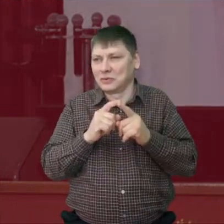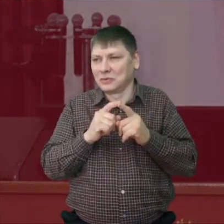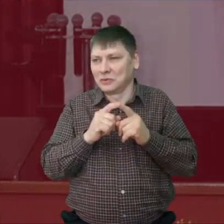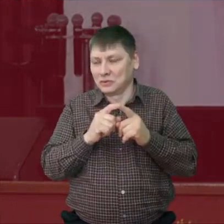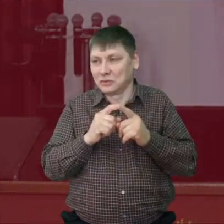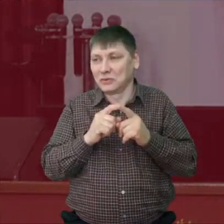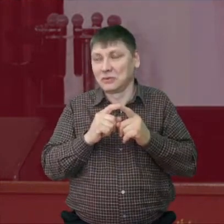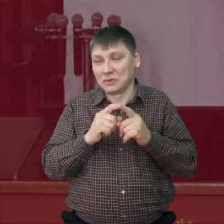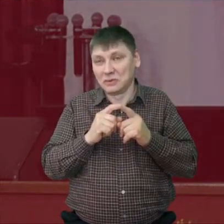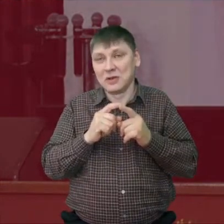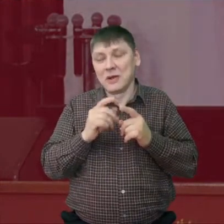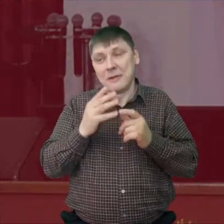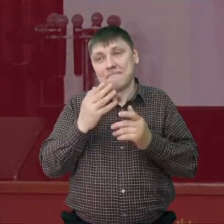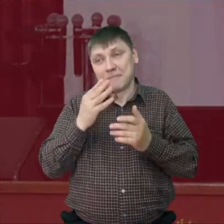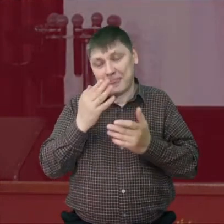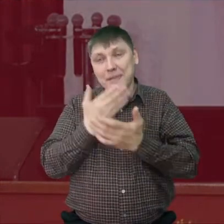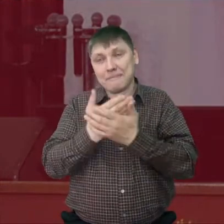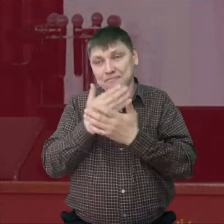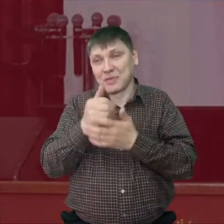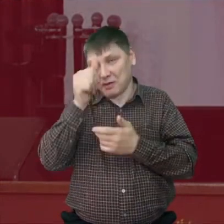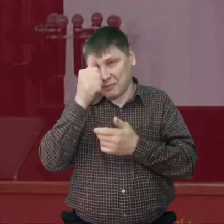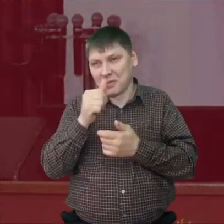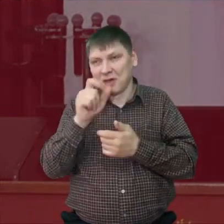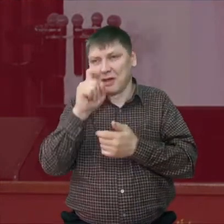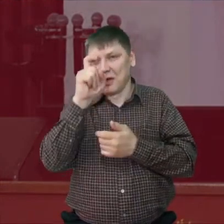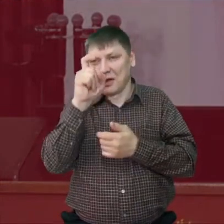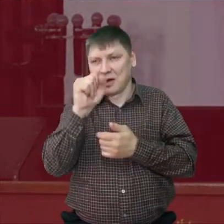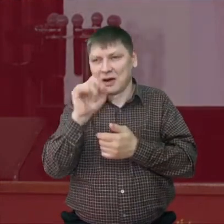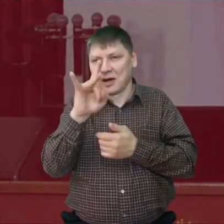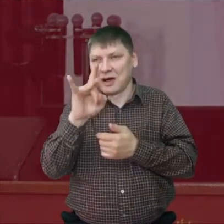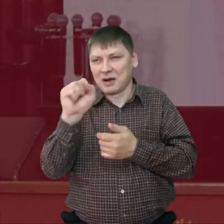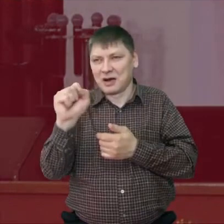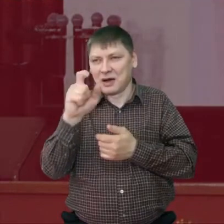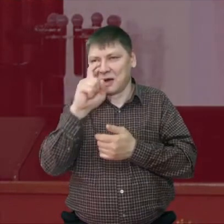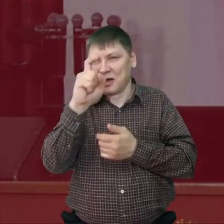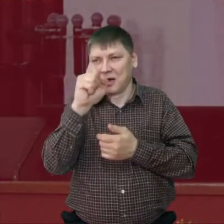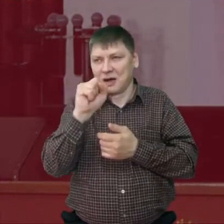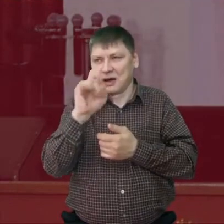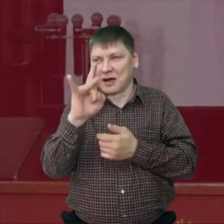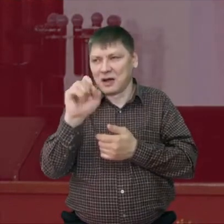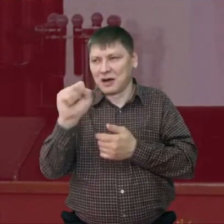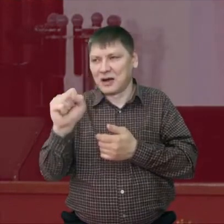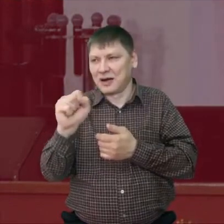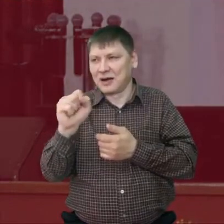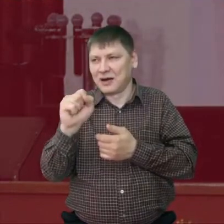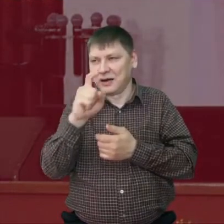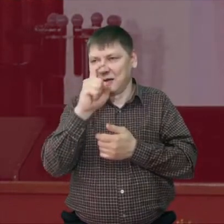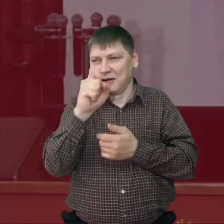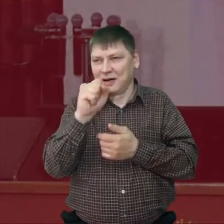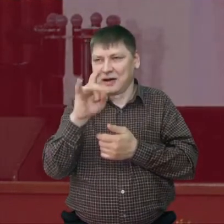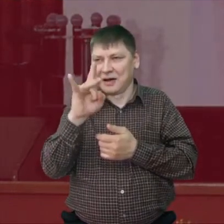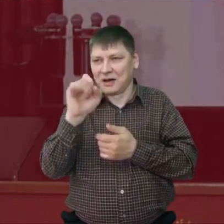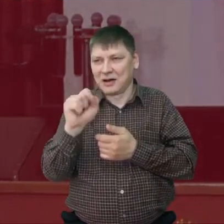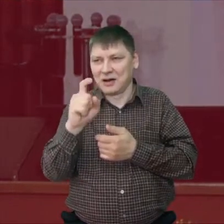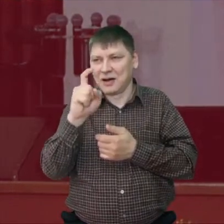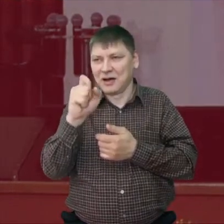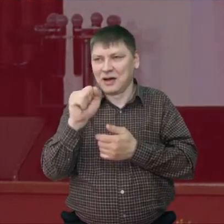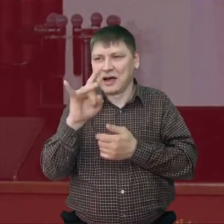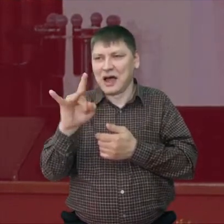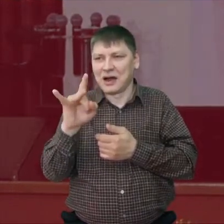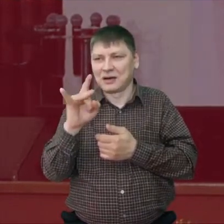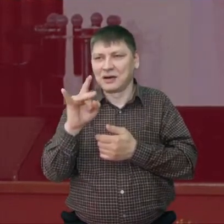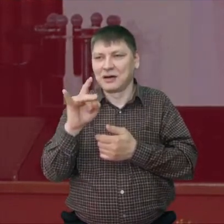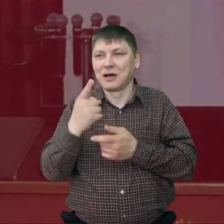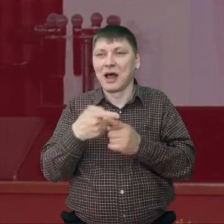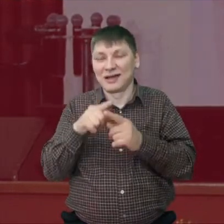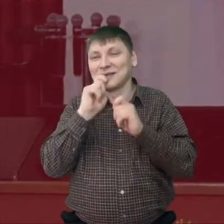радости, используется греческое слово «хара». Слово «хара», оно в своем основе имеет корень «хар», который дословно